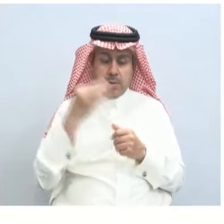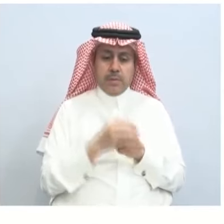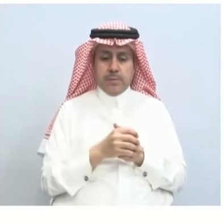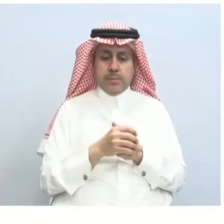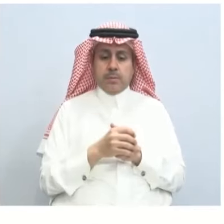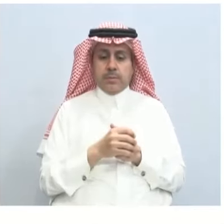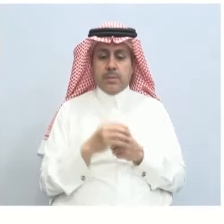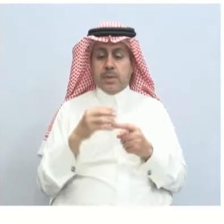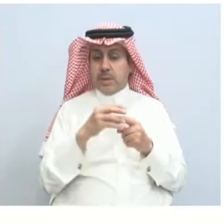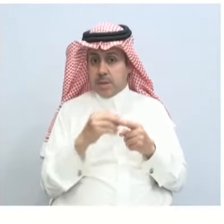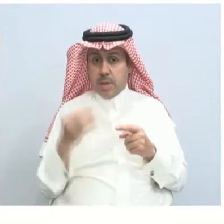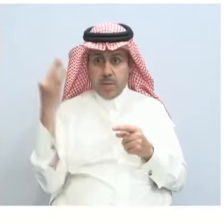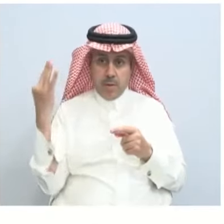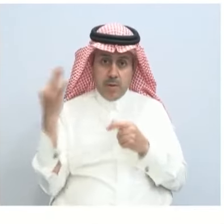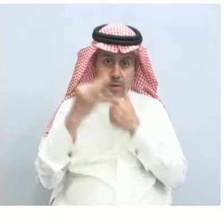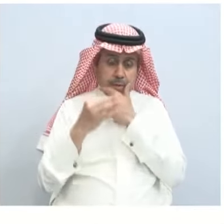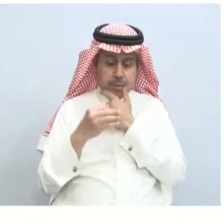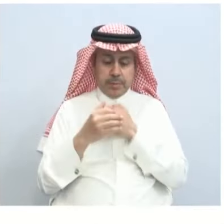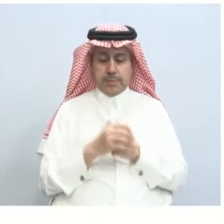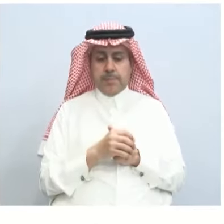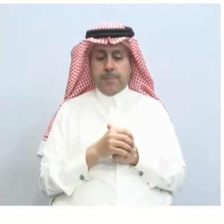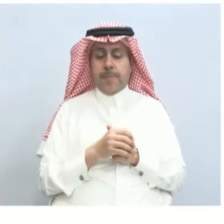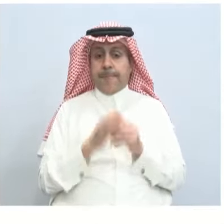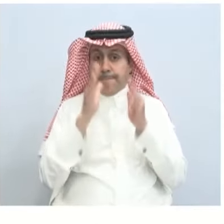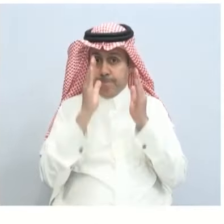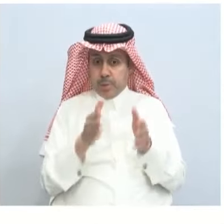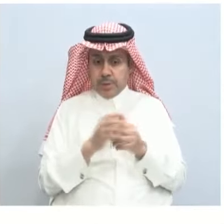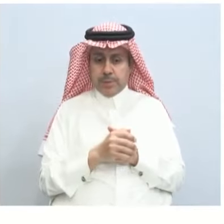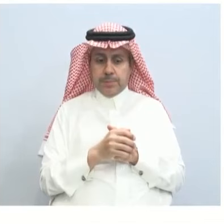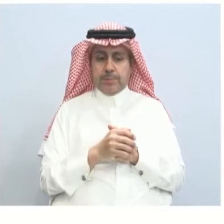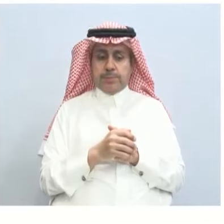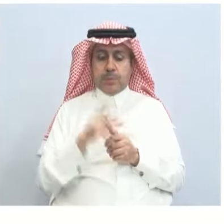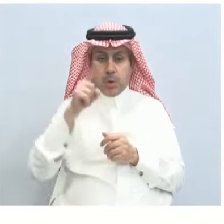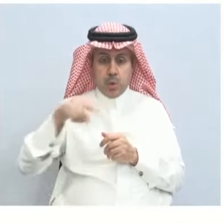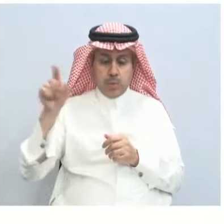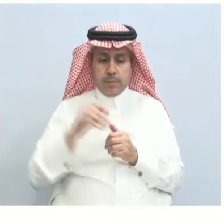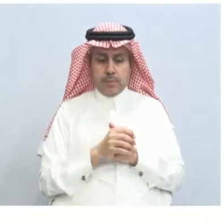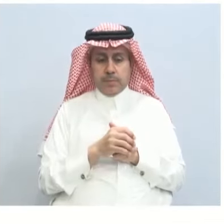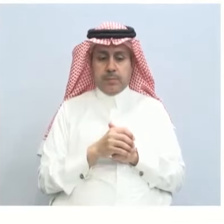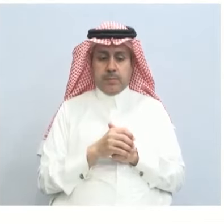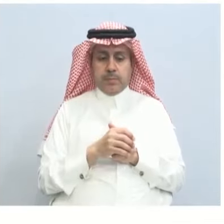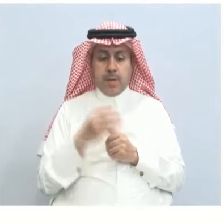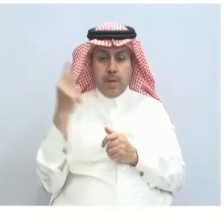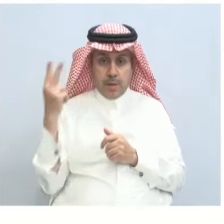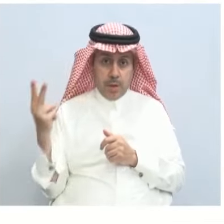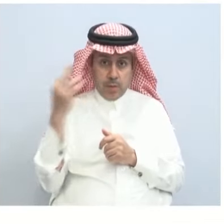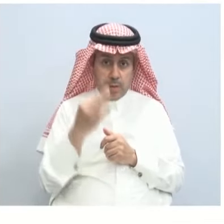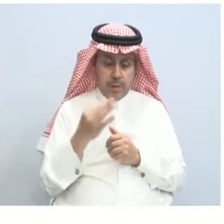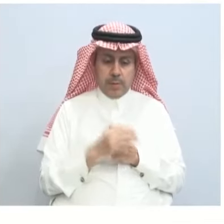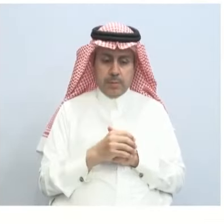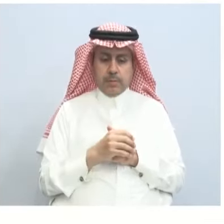سال 33 ك اذا المتجه يو كروس في هو عباره عن 32